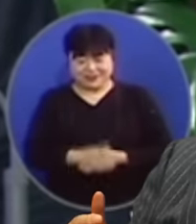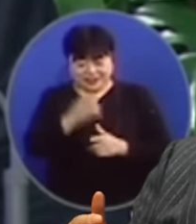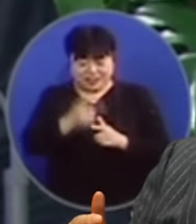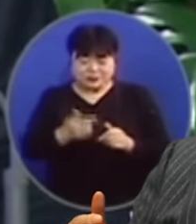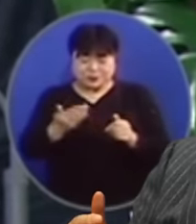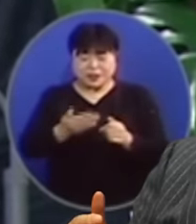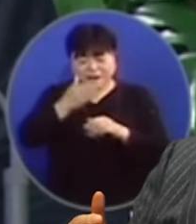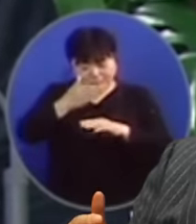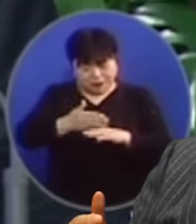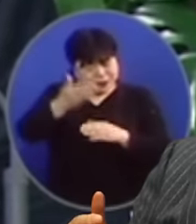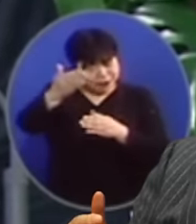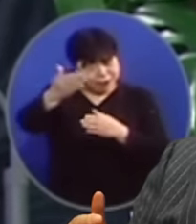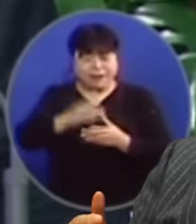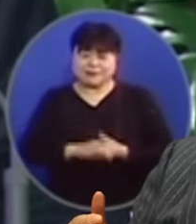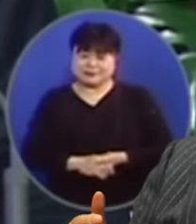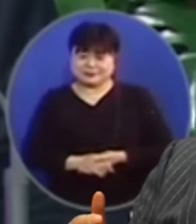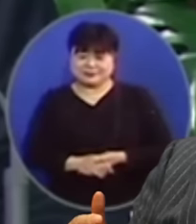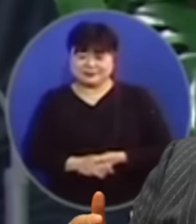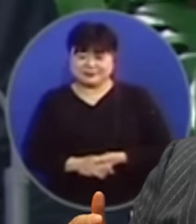예수님께 감사해.